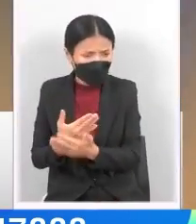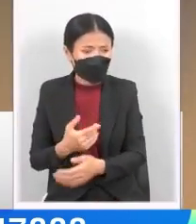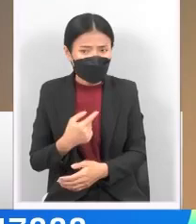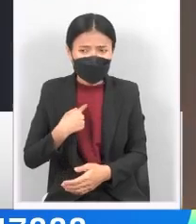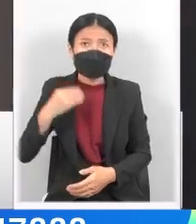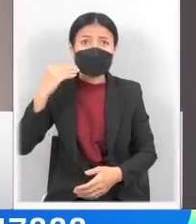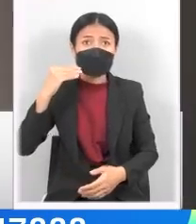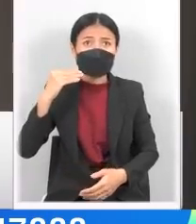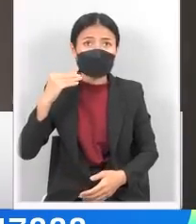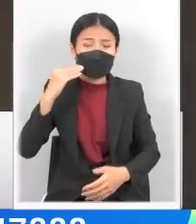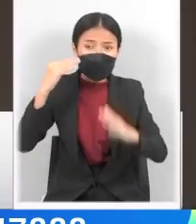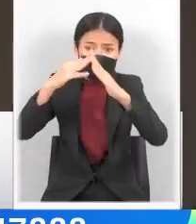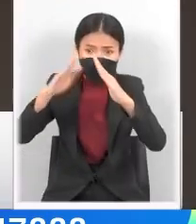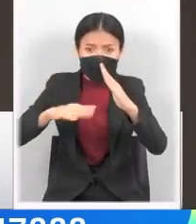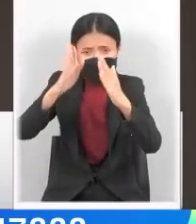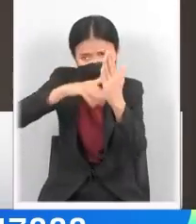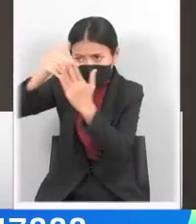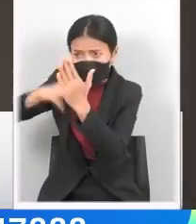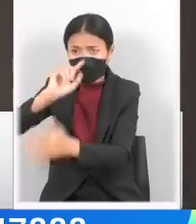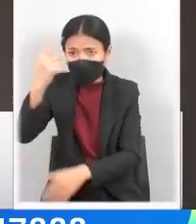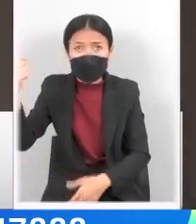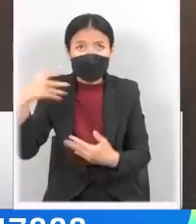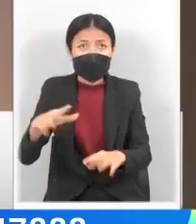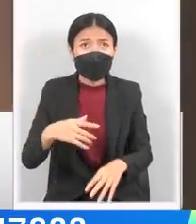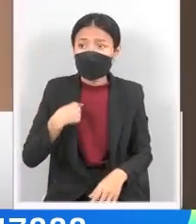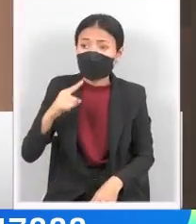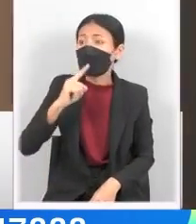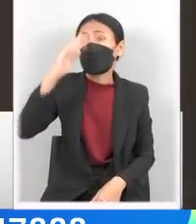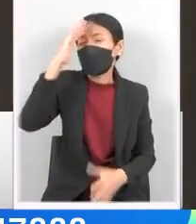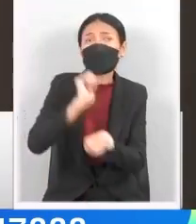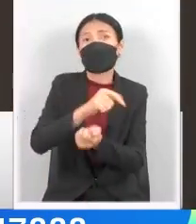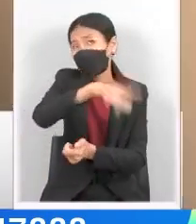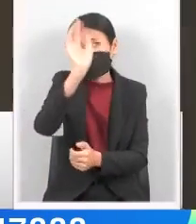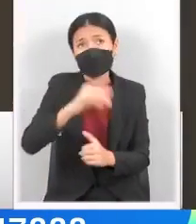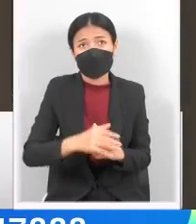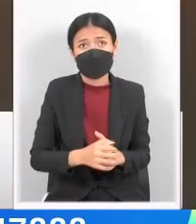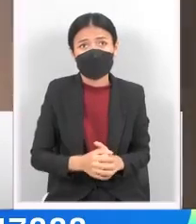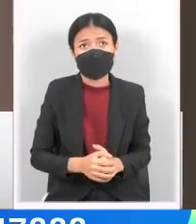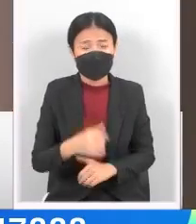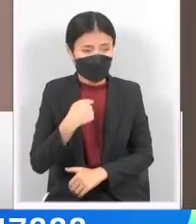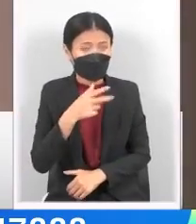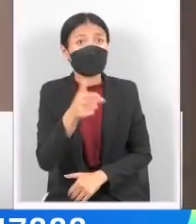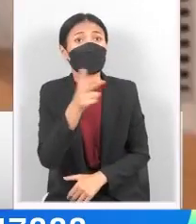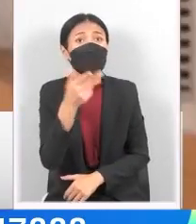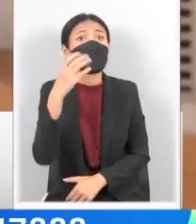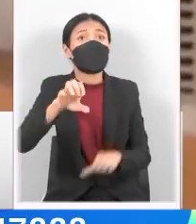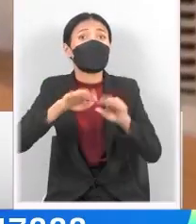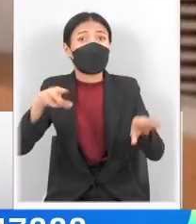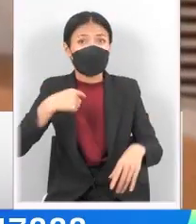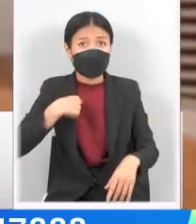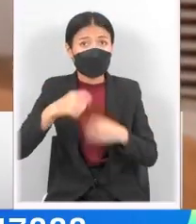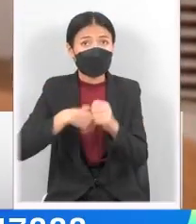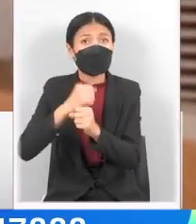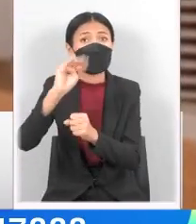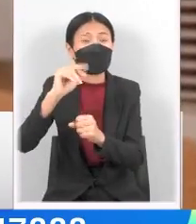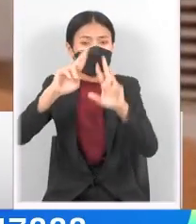พบ้านใหม่แล้วก่อนจะท้ายคุณป้าบอกเลยเอาไปแจ้งความเลยละกันคลิปนี้ครับนายวรรณวัฒน์หานรุ่งเรืองกิจอายุ40ปีเจ้าของร้